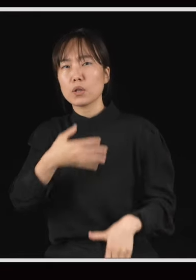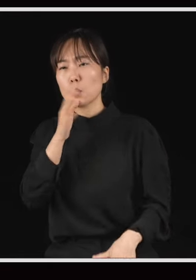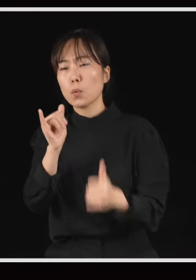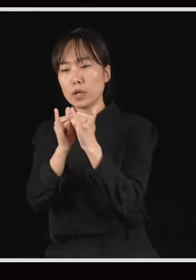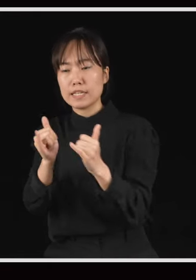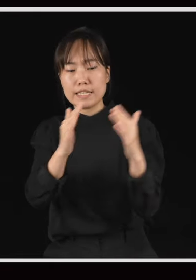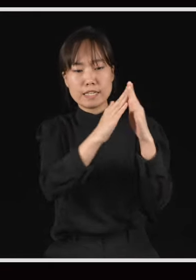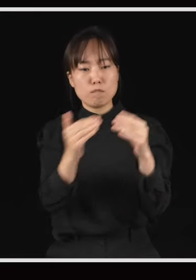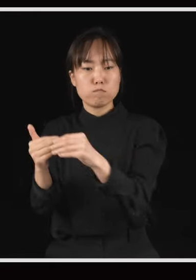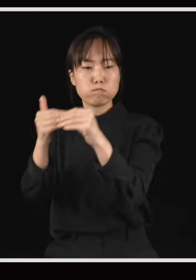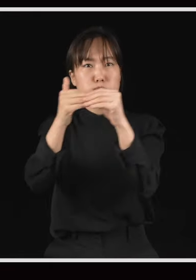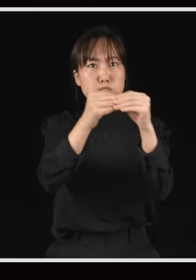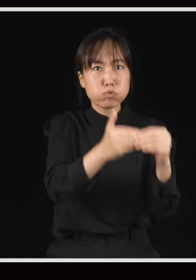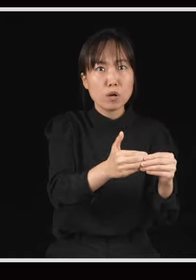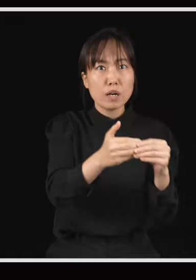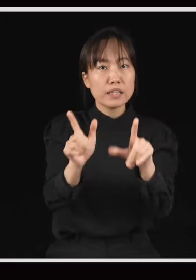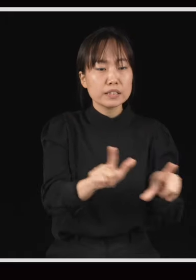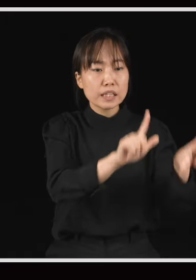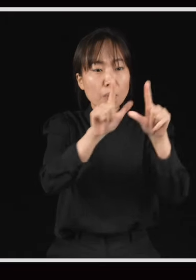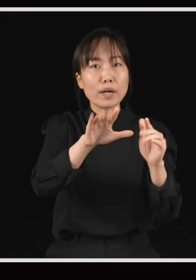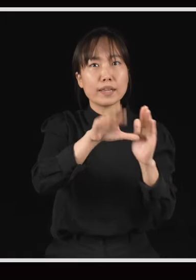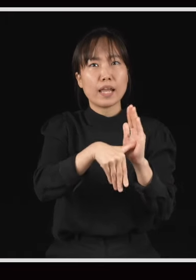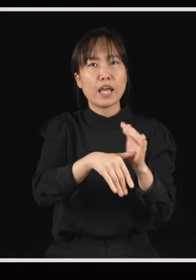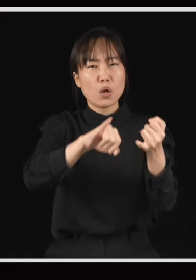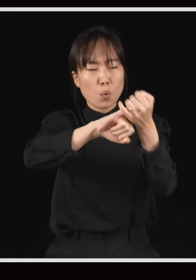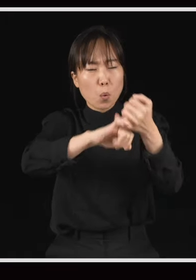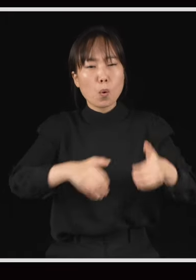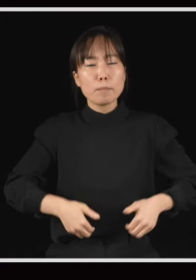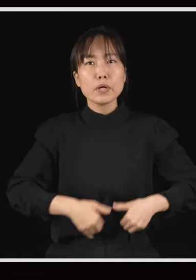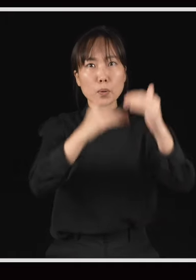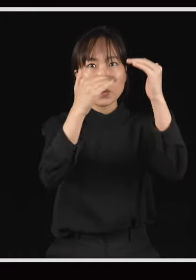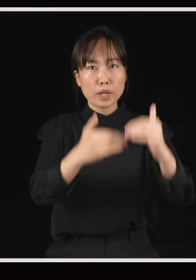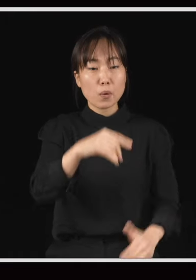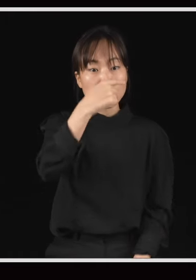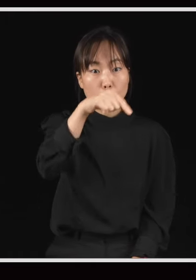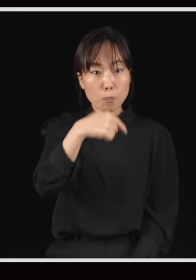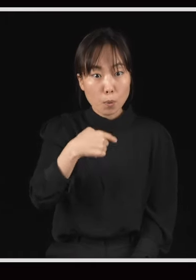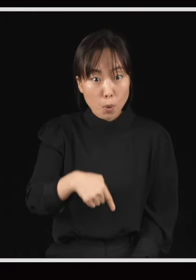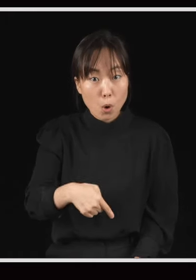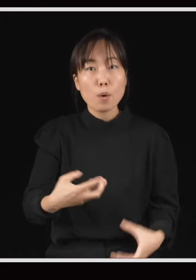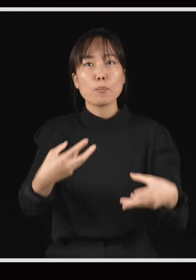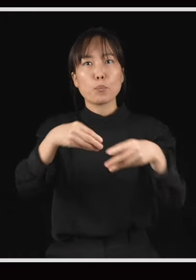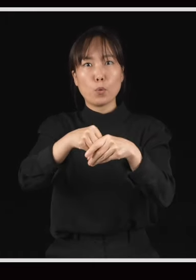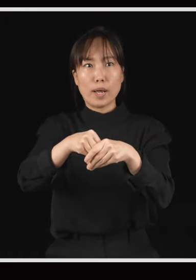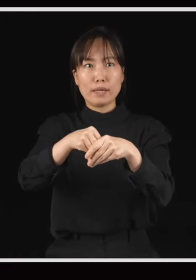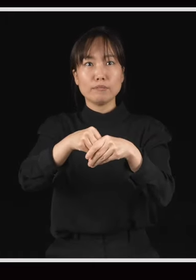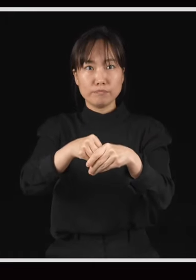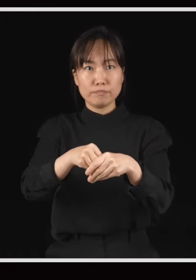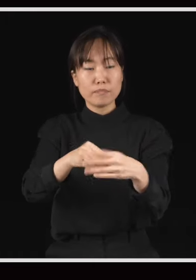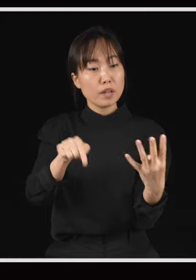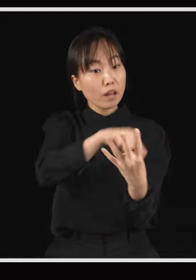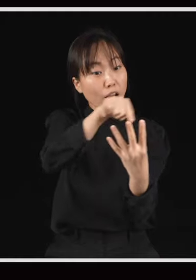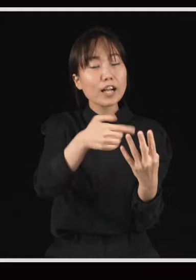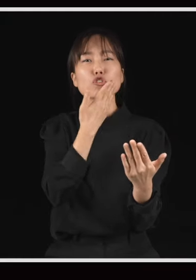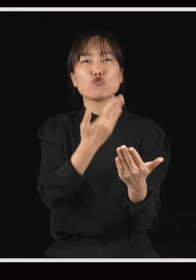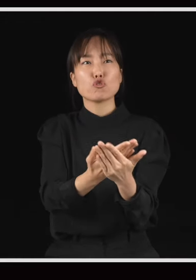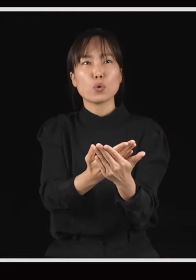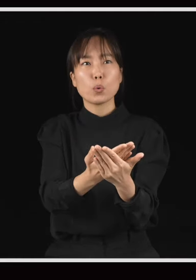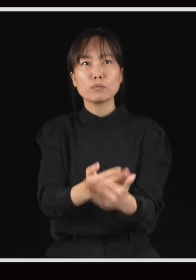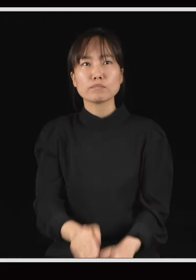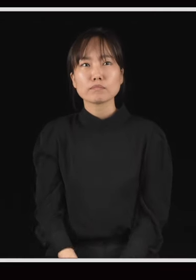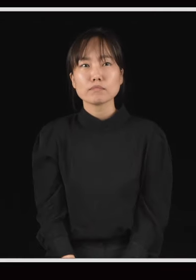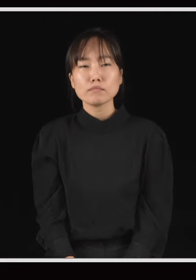가셔서 일상생활 하시게 해드리려면 꼭 챙겨야 되는 것들을 다 망라한 거거든요. 그러니까 이 네 가지 챙기면 되는